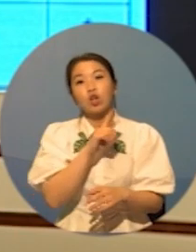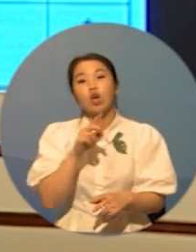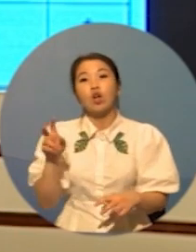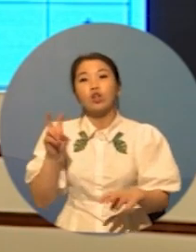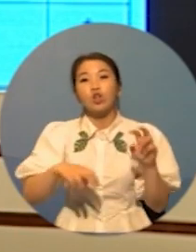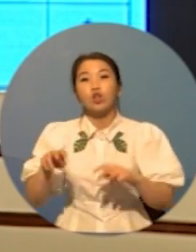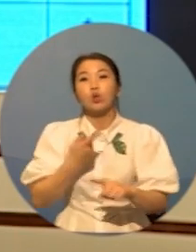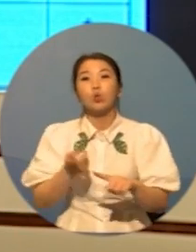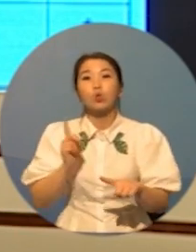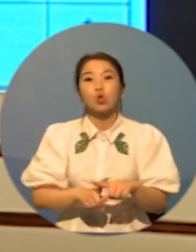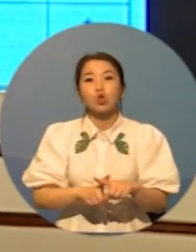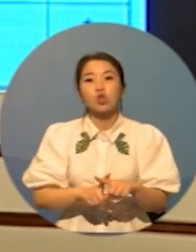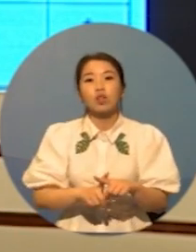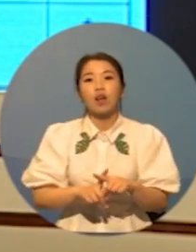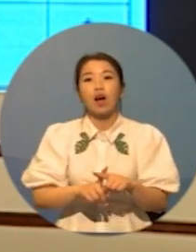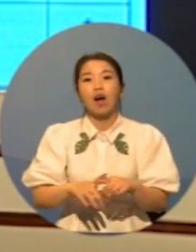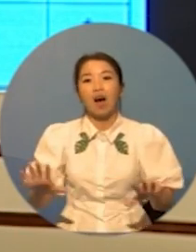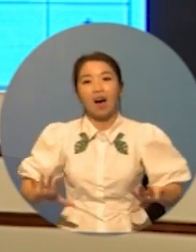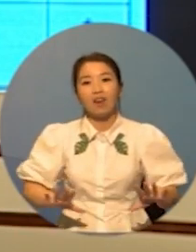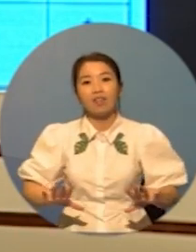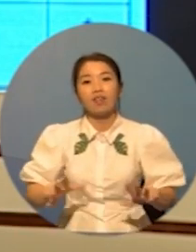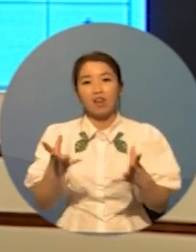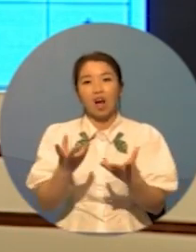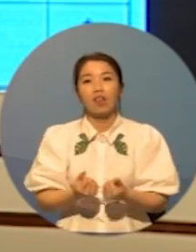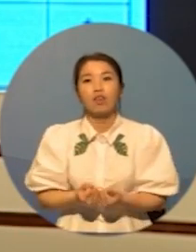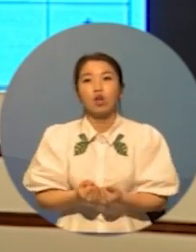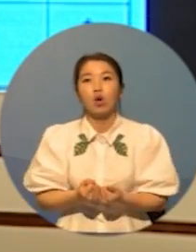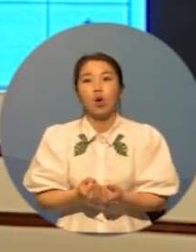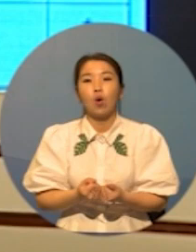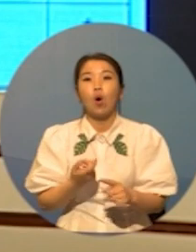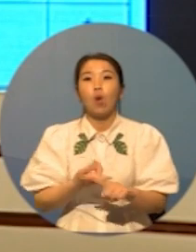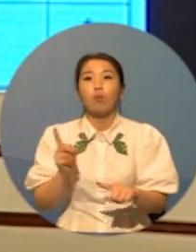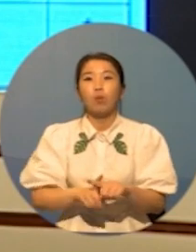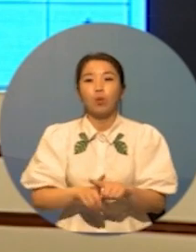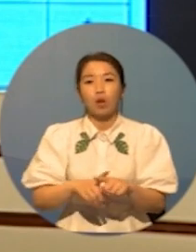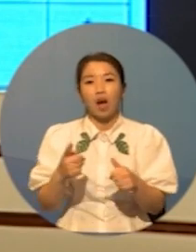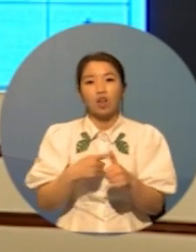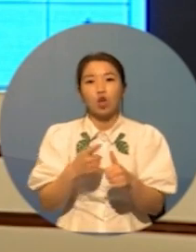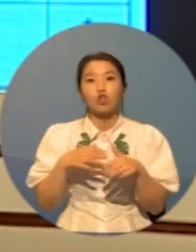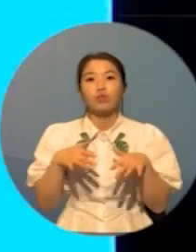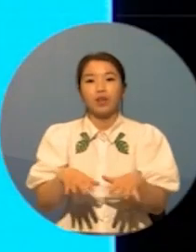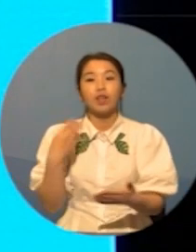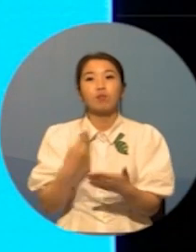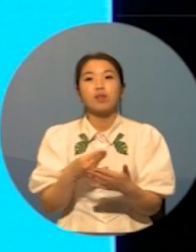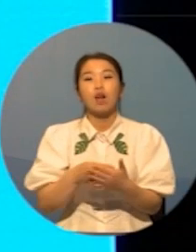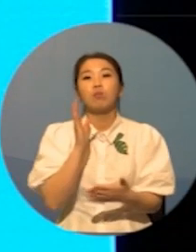сөзі әрекет аты фейліне, яғни атауыш фейлге мысал болады.